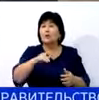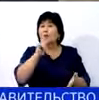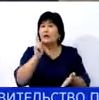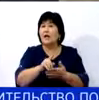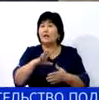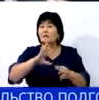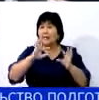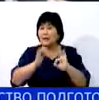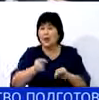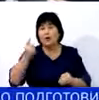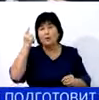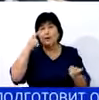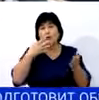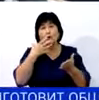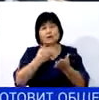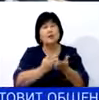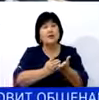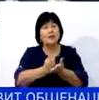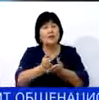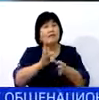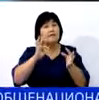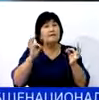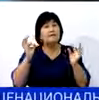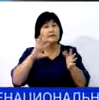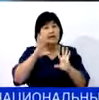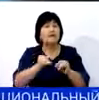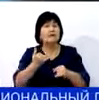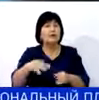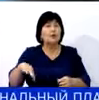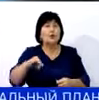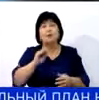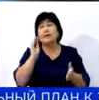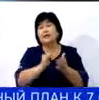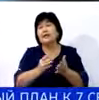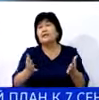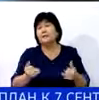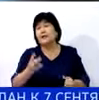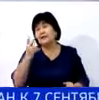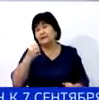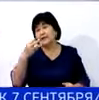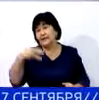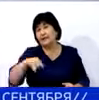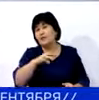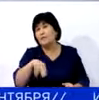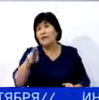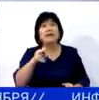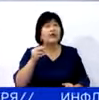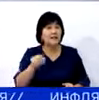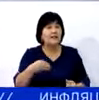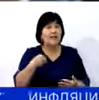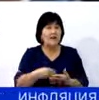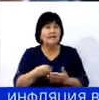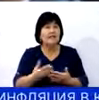быть тщательно продуманы свои приоритеты. В целом в этом году в области намечено привлечь 230 миллиардов тенге